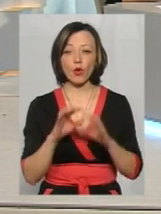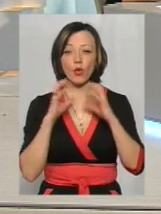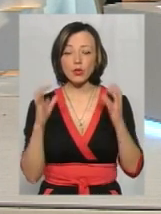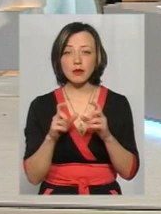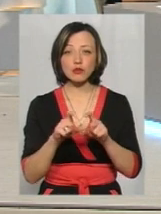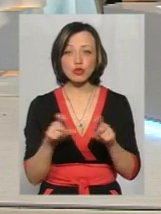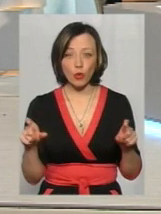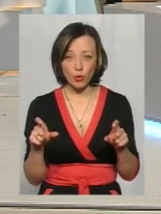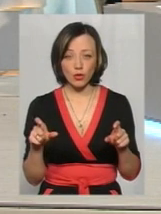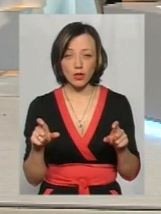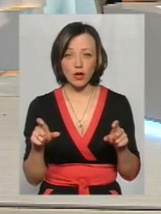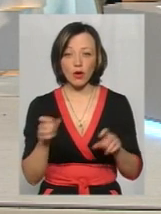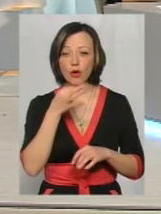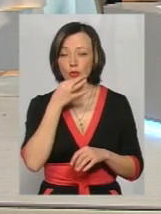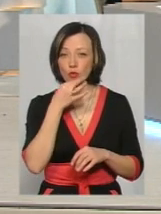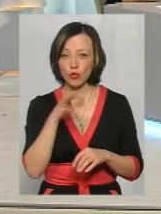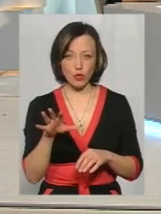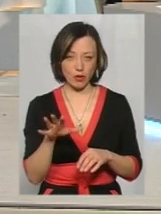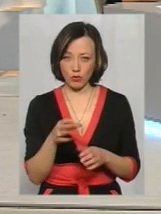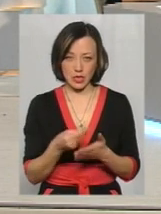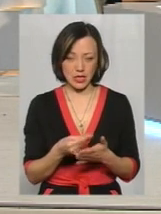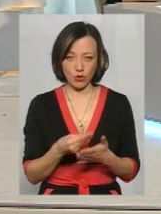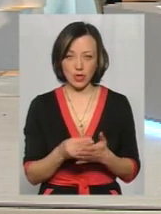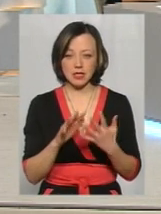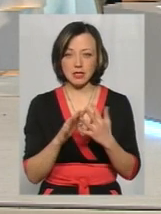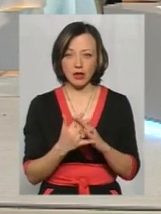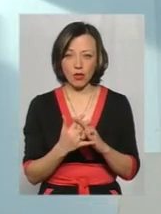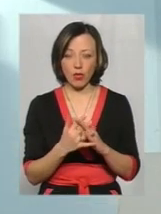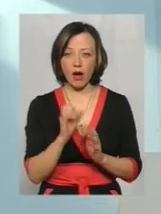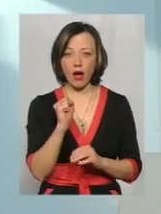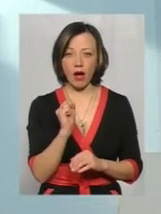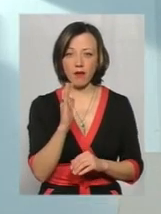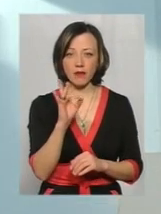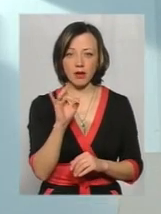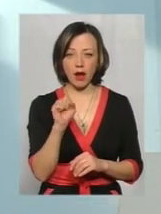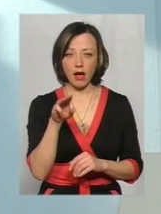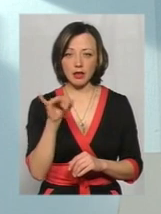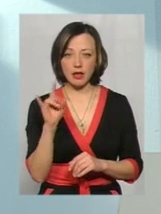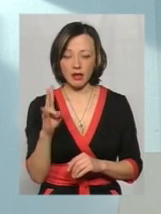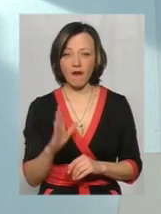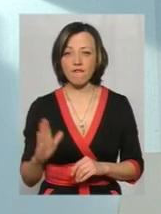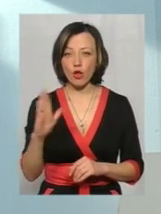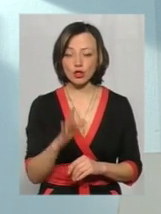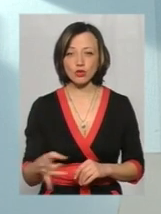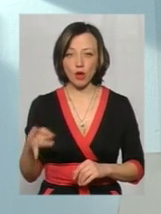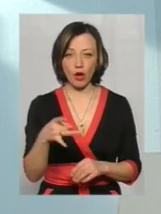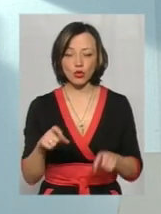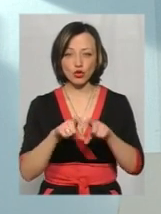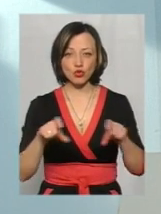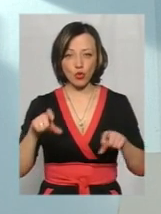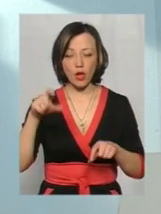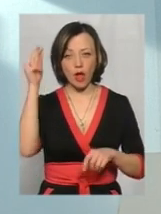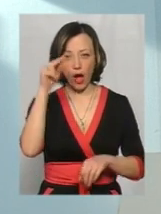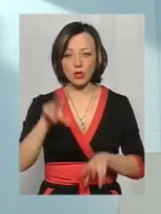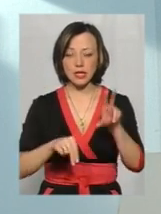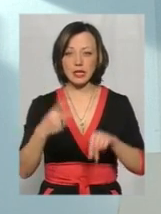утримувати школу будь-якою ціною. Село Авратин Волочиського району. Школа розрахована